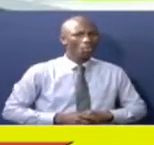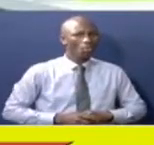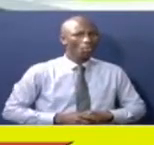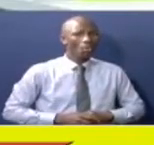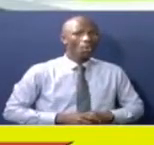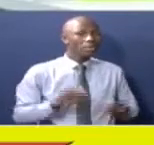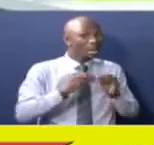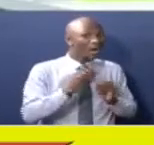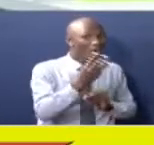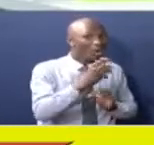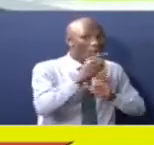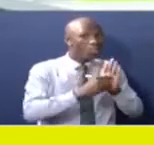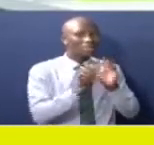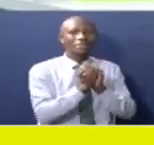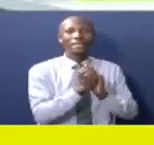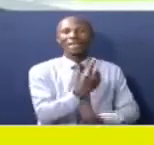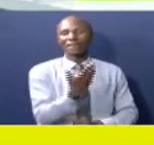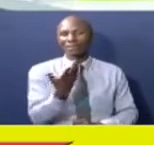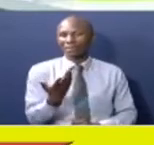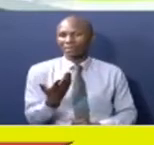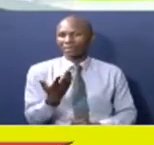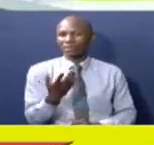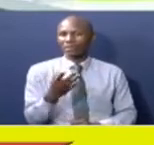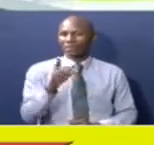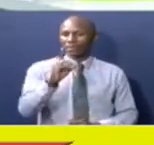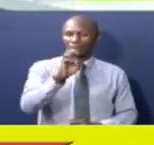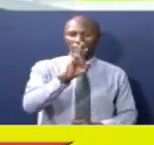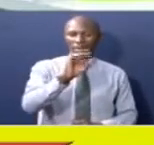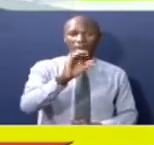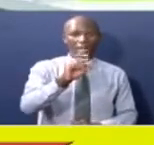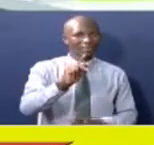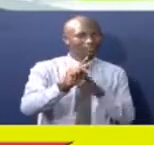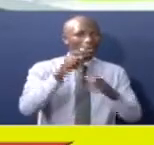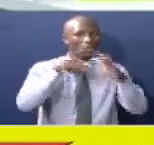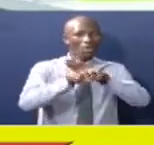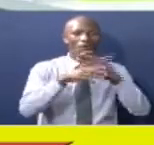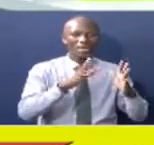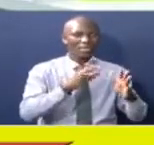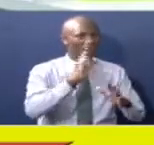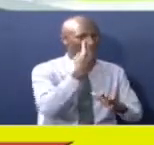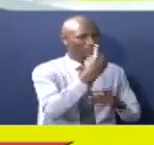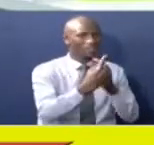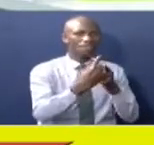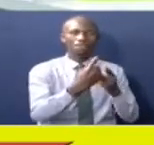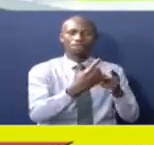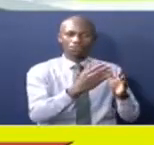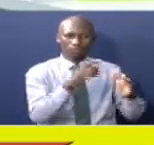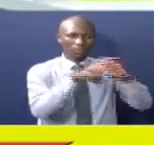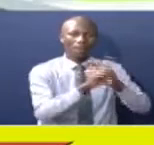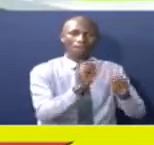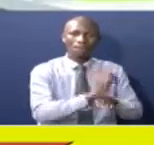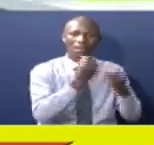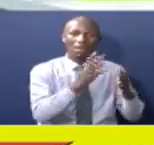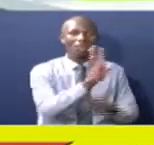namba ina vila mena mpwinzi kumina imwe na indi nikana Derek Otaga na kewa bingie mbao ya mbe na indi amibingie ndatikani